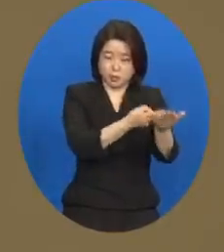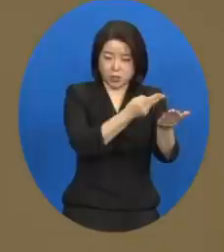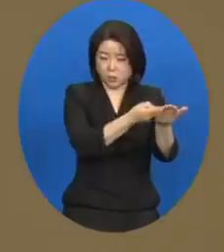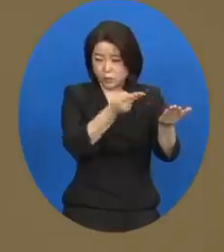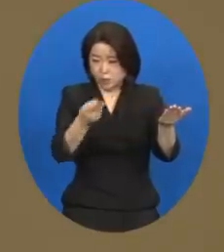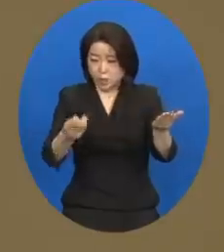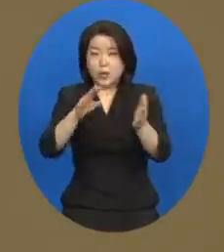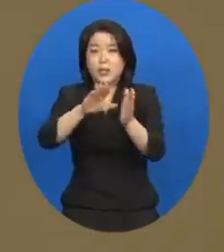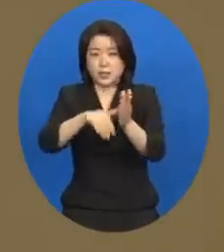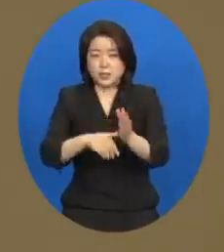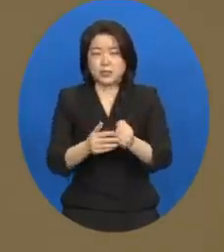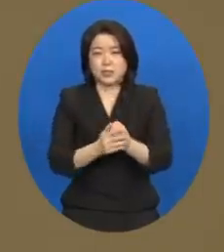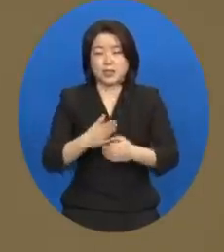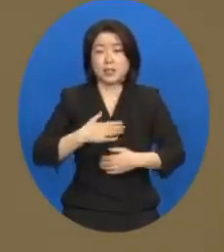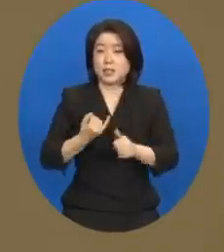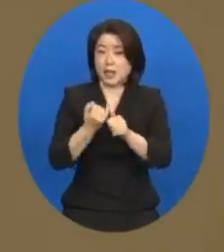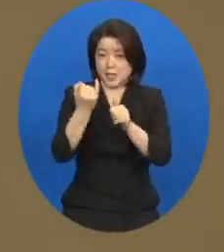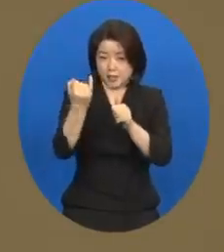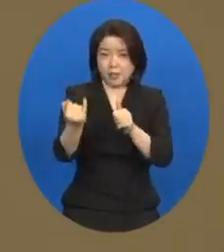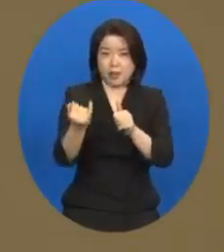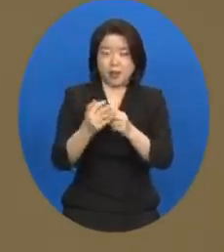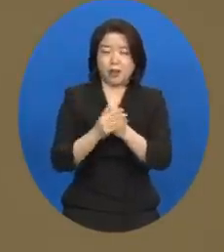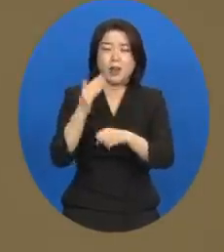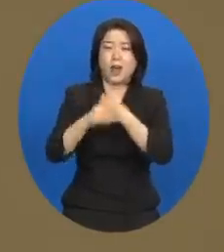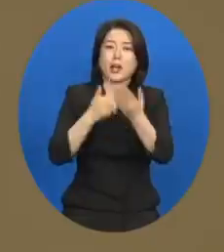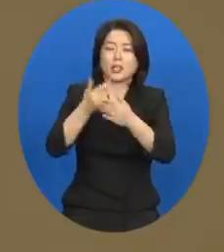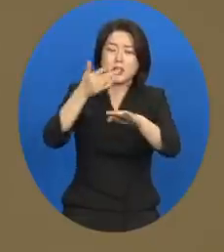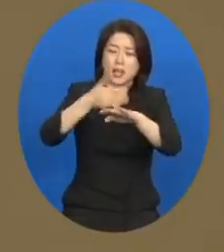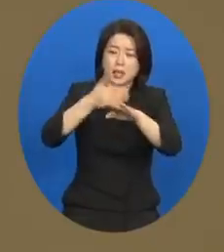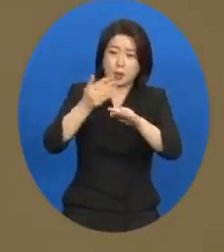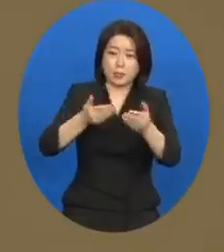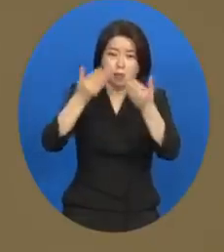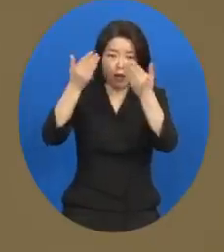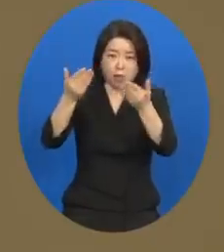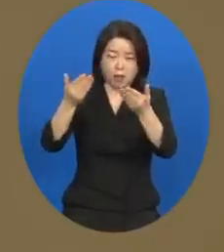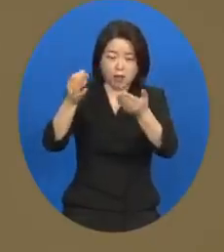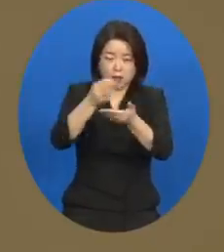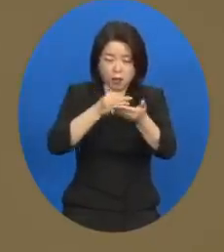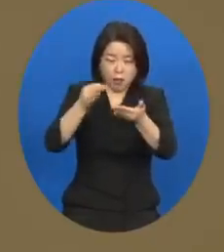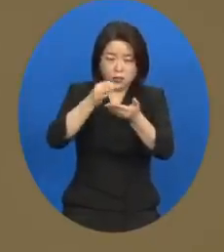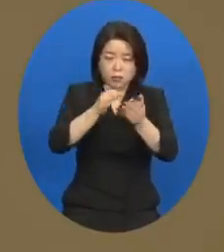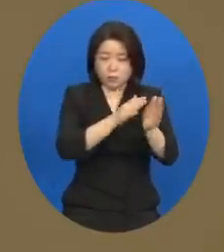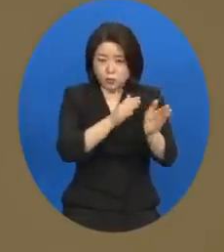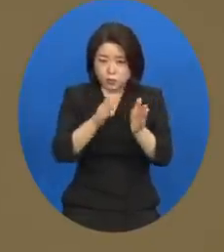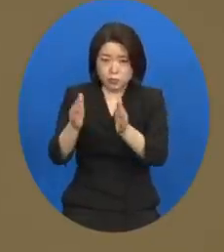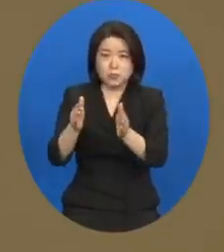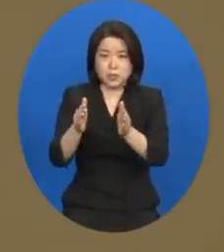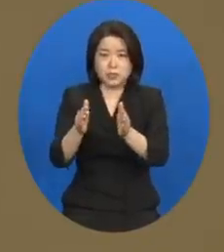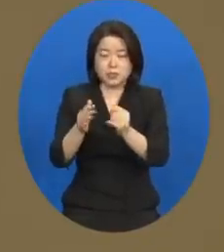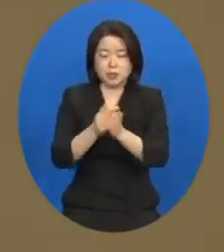했을 때 제 아내가 하나님께 감사헌금을 준비해서